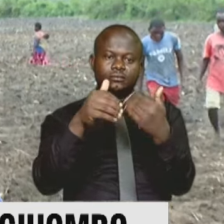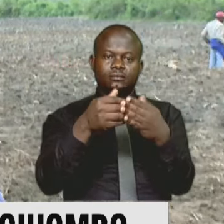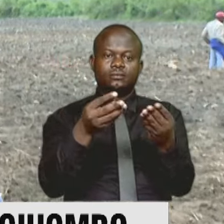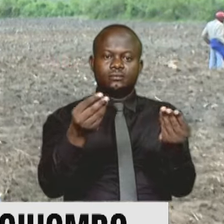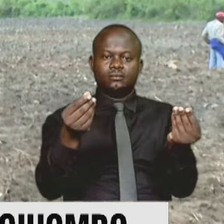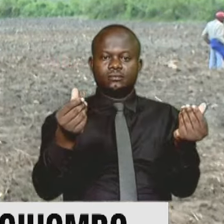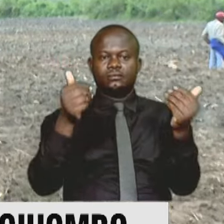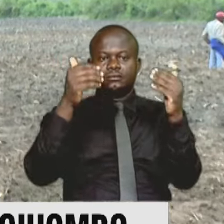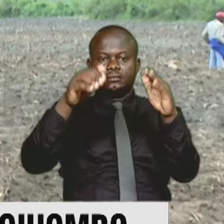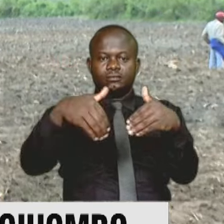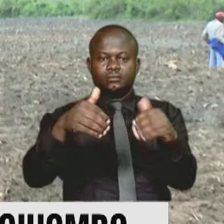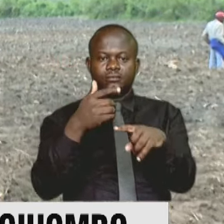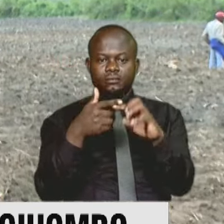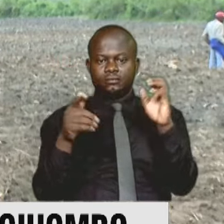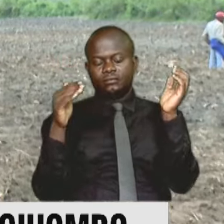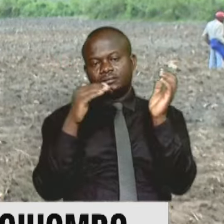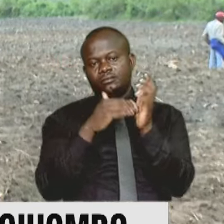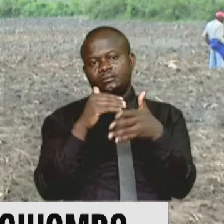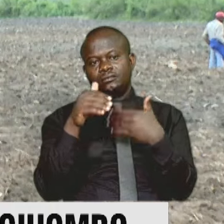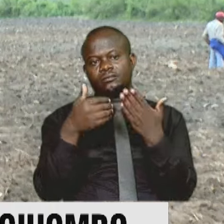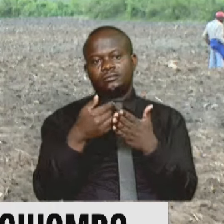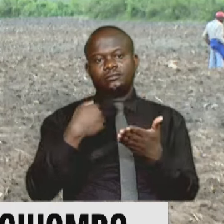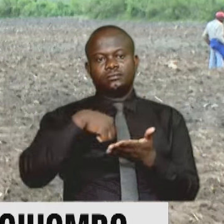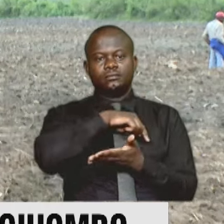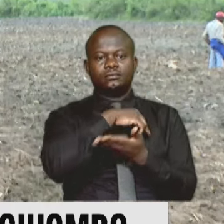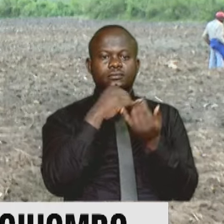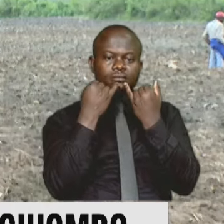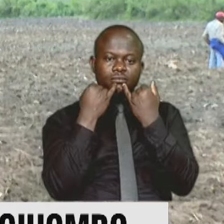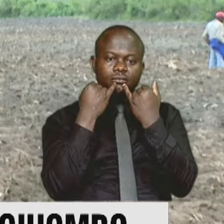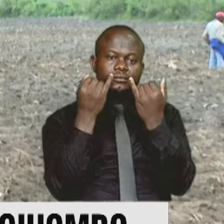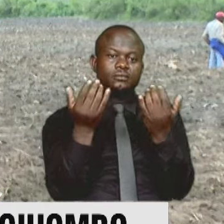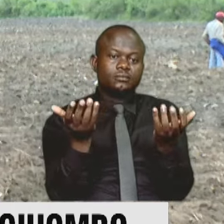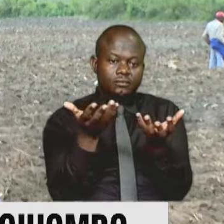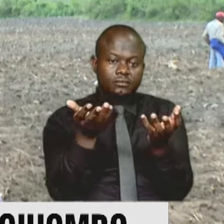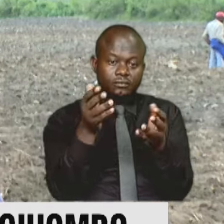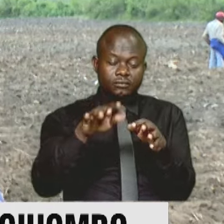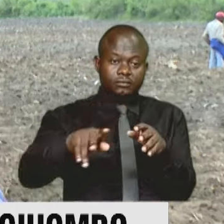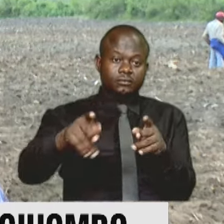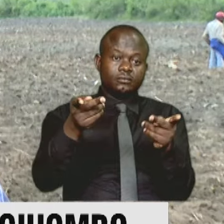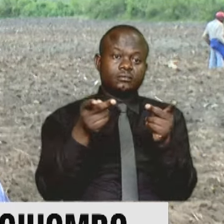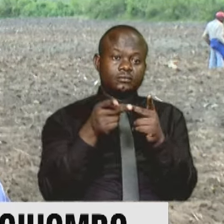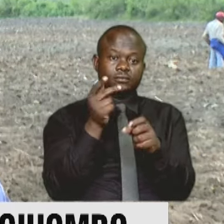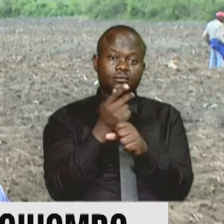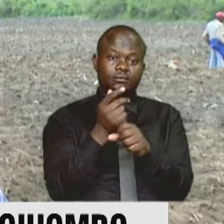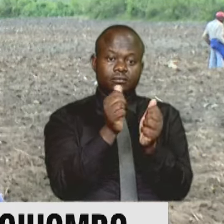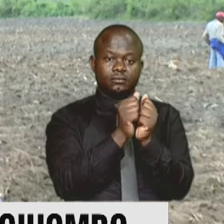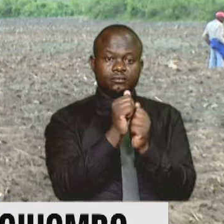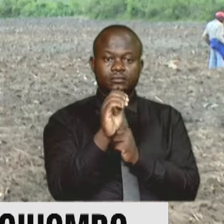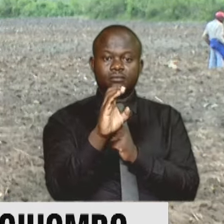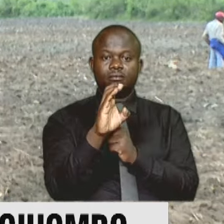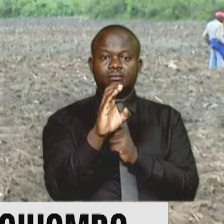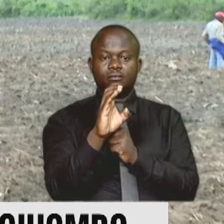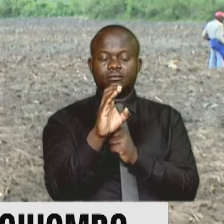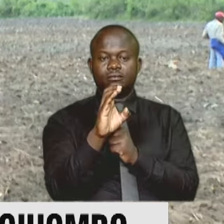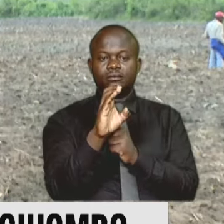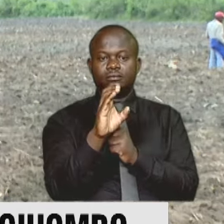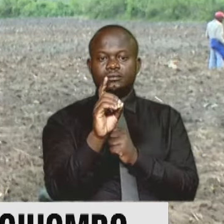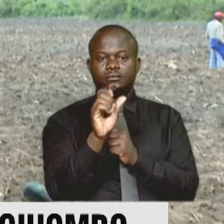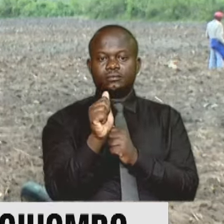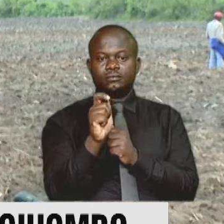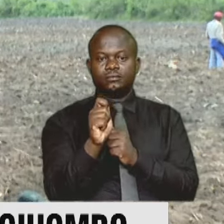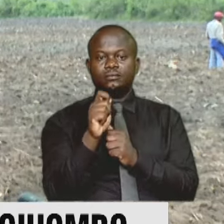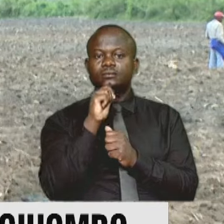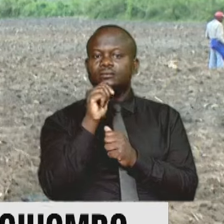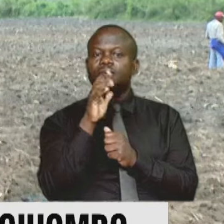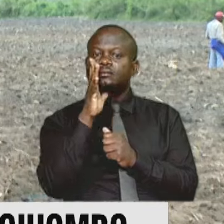abahinzi. Ariko icyo twababwira ni uko turimo turakorana na SIDAT, ntabwo izatinda.